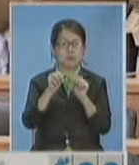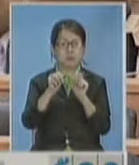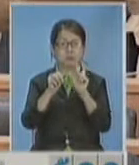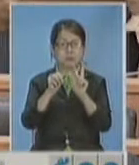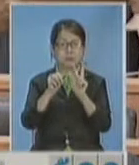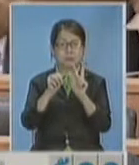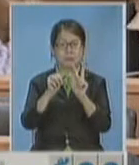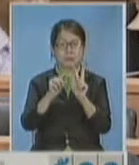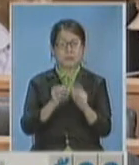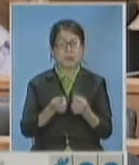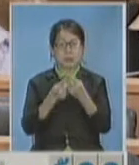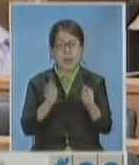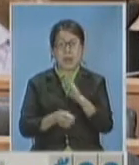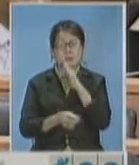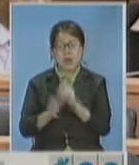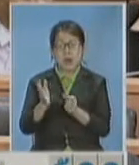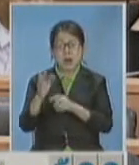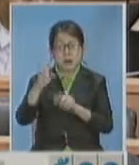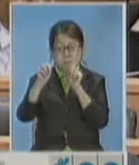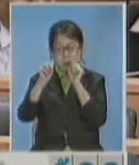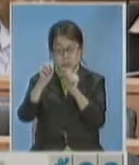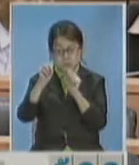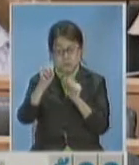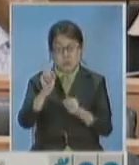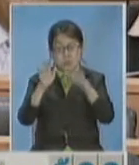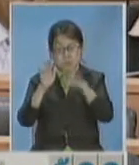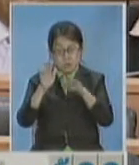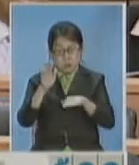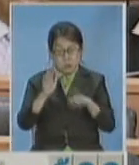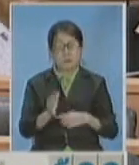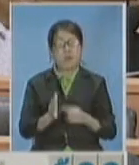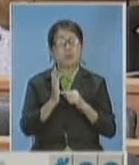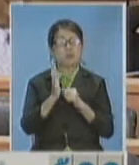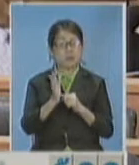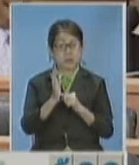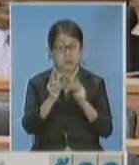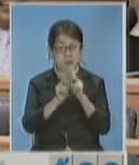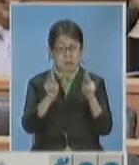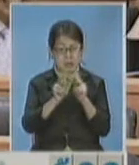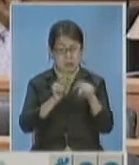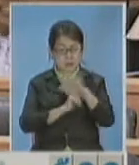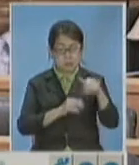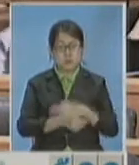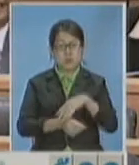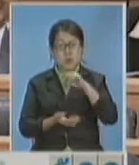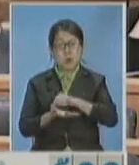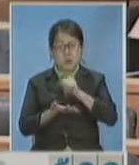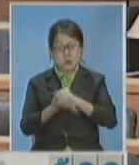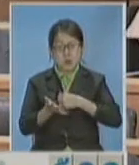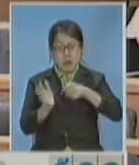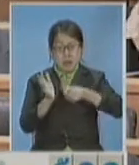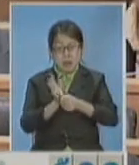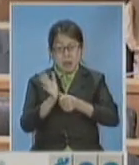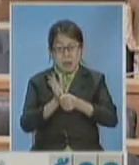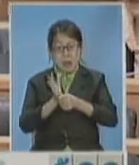ถ้าท่านปรับลดทุกมาตราผมยกตัวอย่างกรรมธิการทุกท่านนะครับ สงวนคำแปรยติไว้ปรับลด